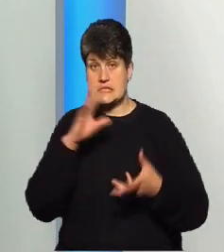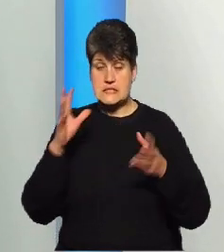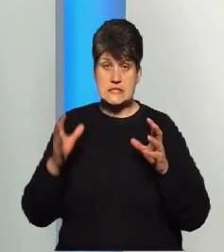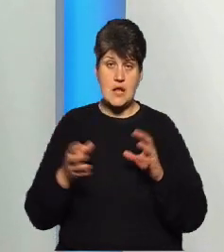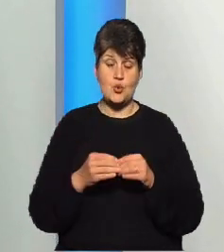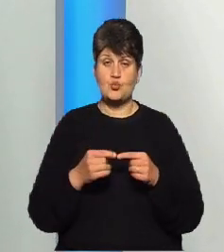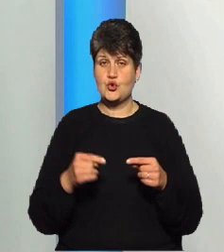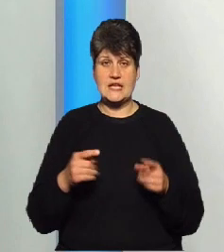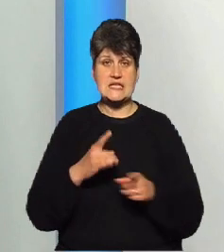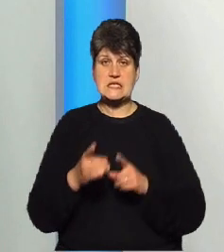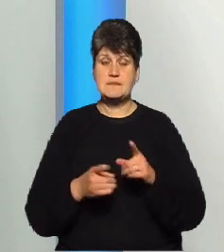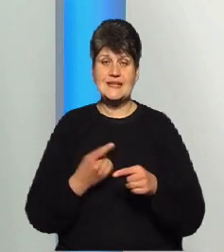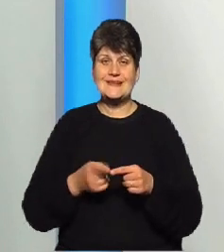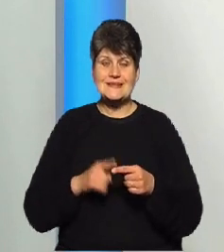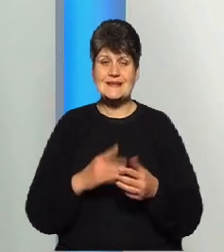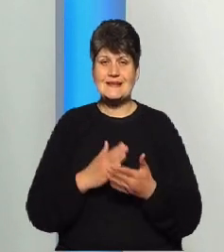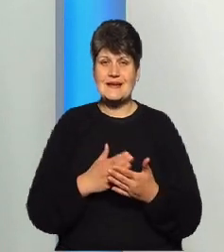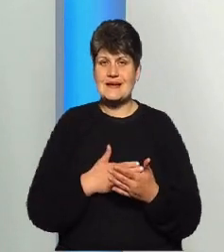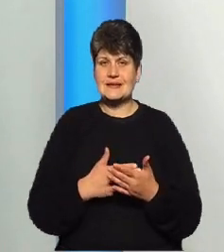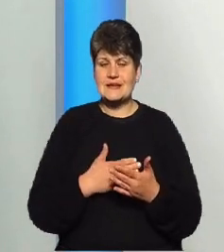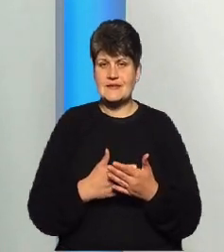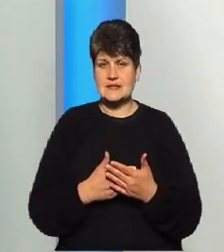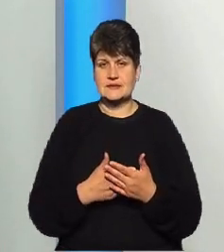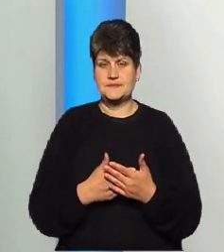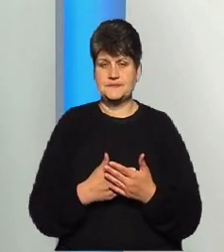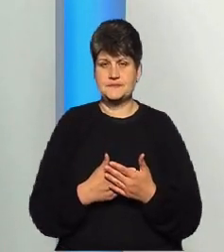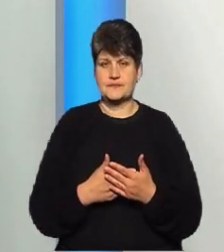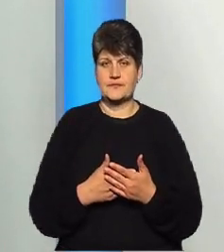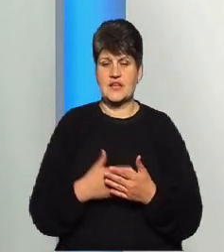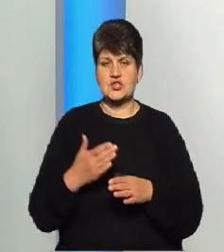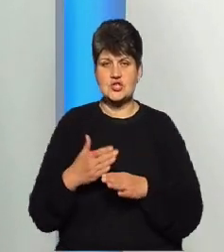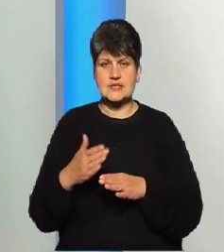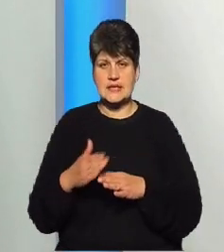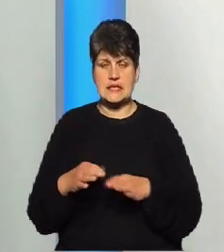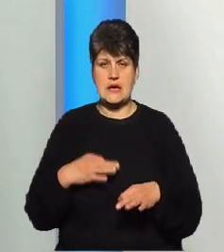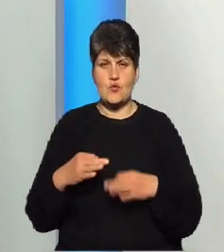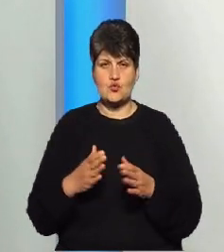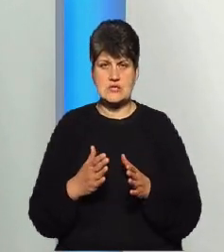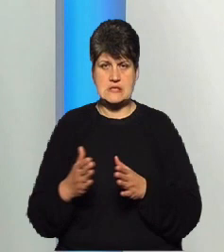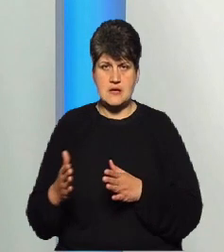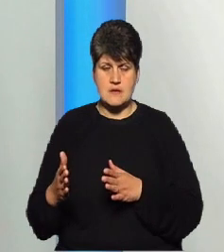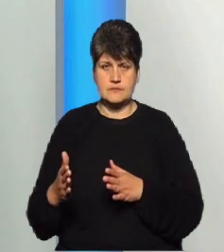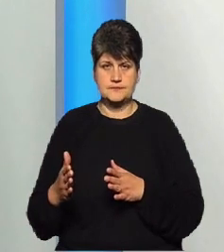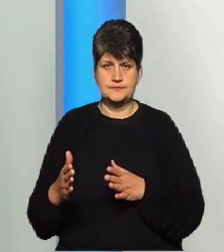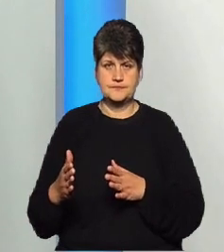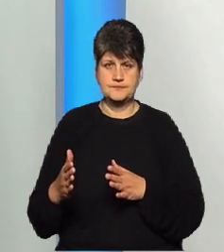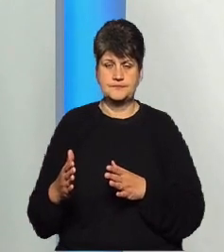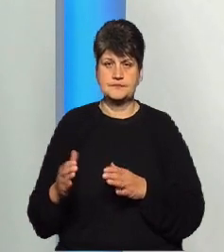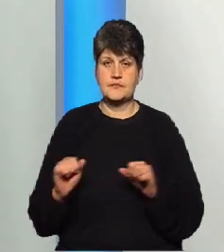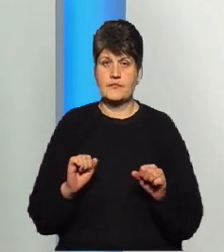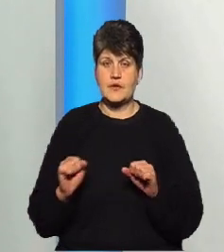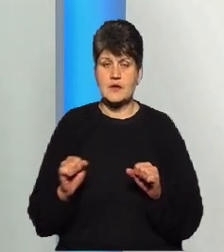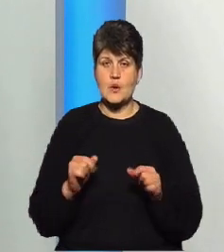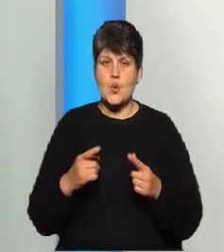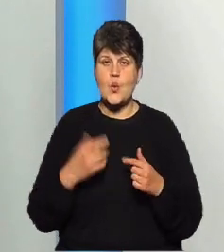є активація симпатичної частини нервової системи, нервової регуляції функцій організму. І зрештою, в такий